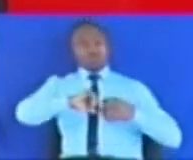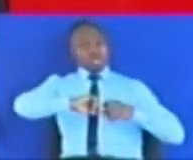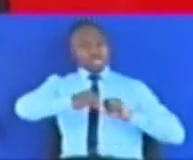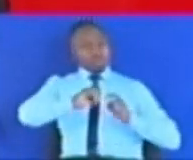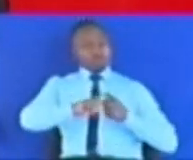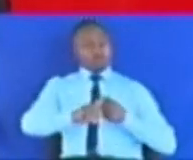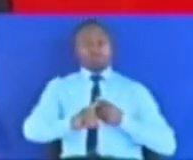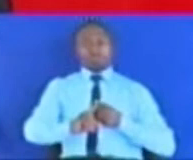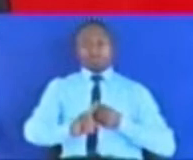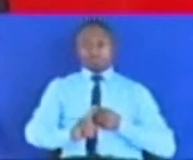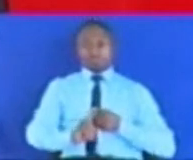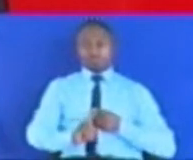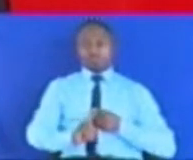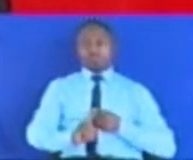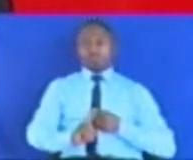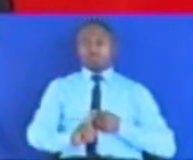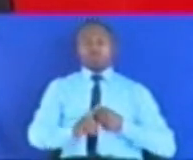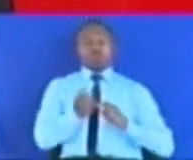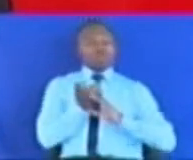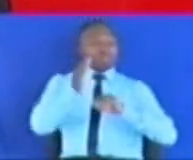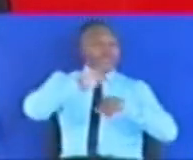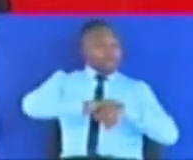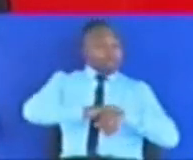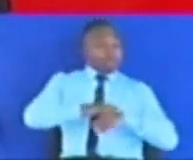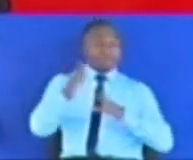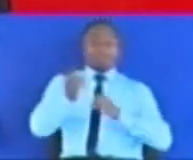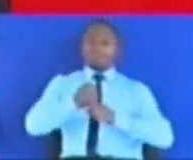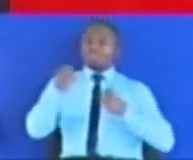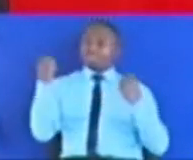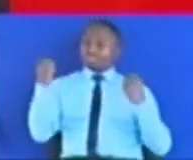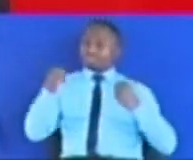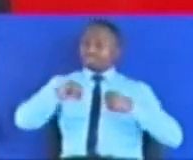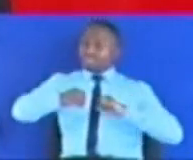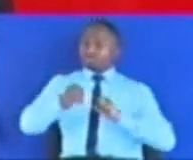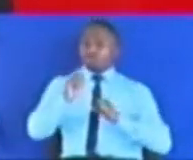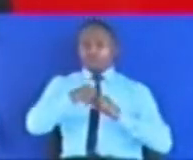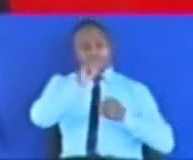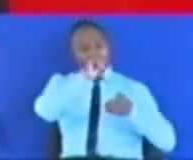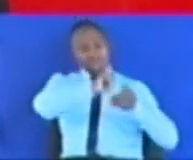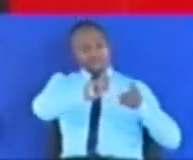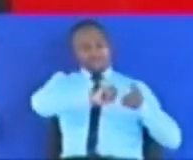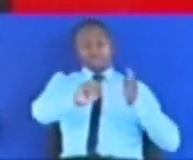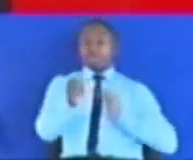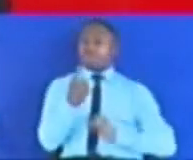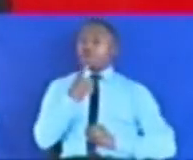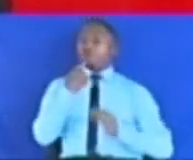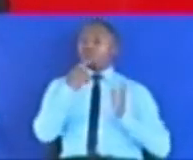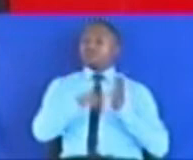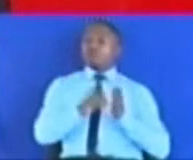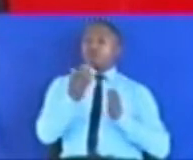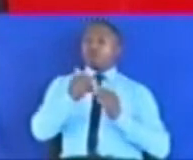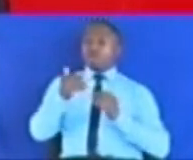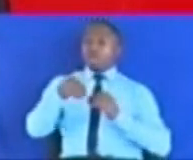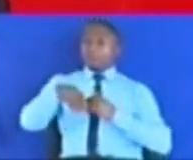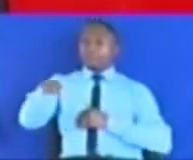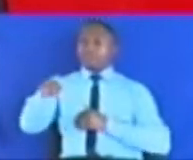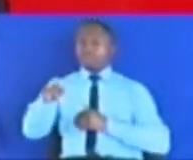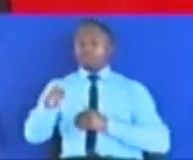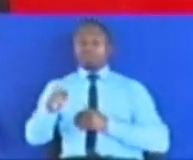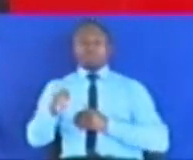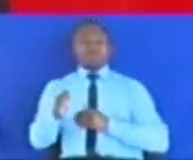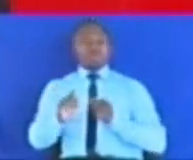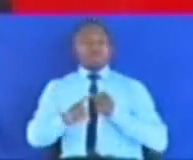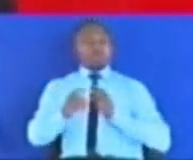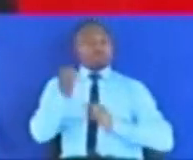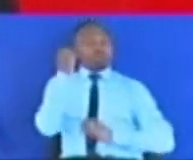clinicians wanapata shida anapokuwa na prescribe medicine, labda anataka ampeke mgonjwa kwenye third generation ya